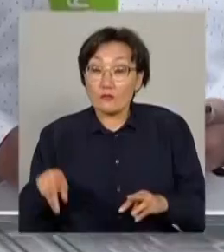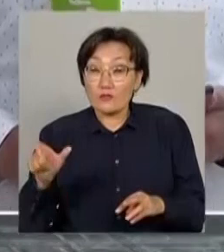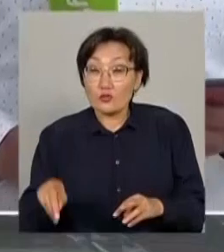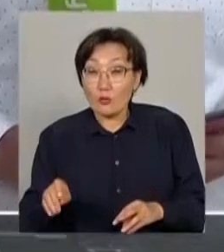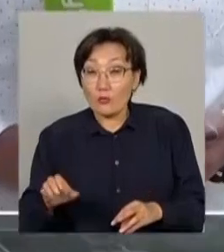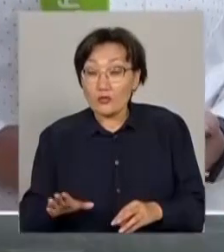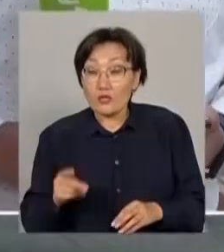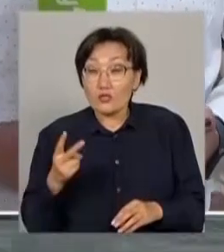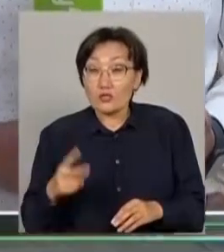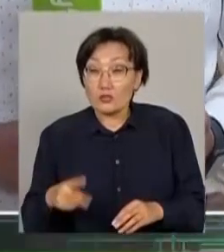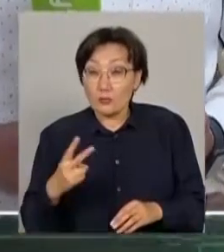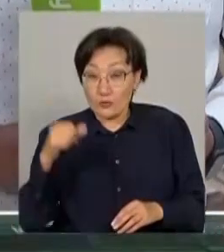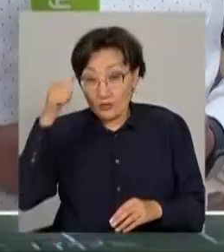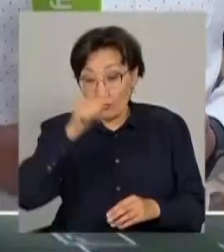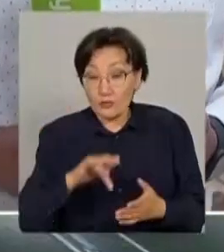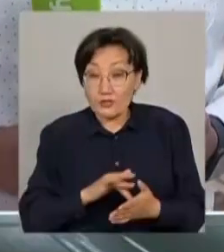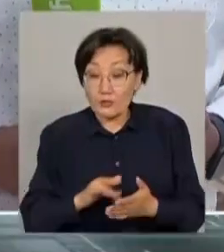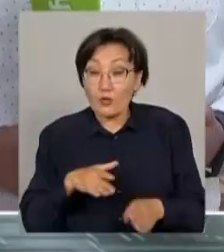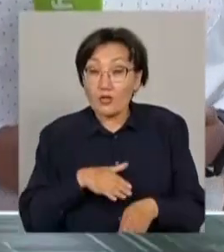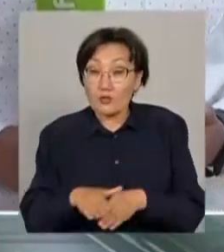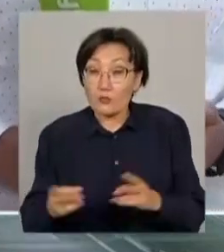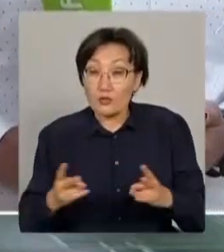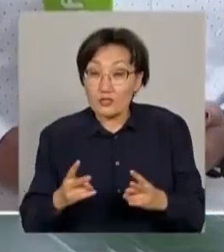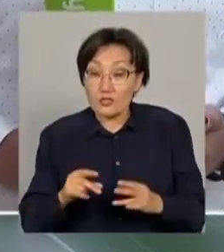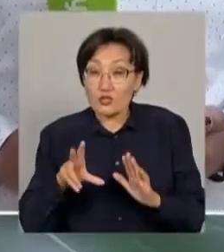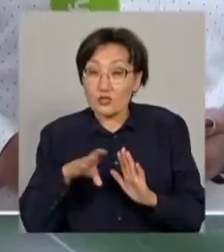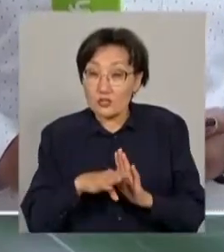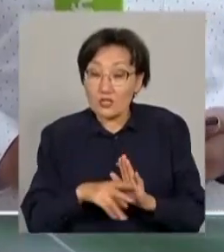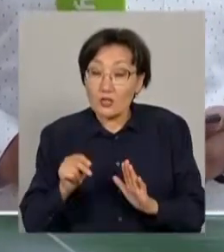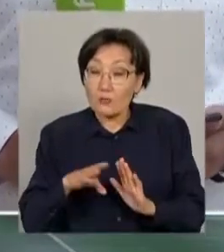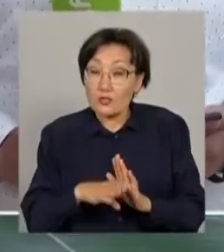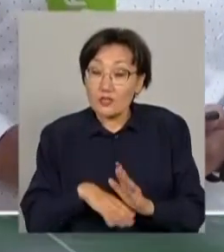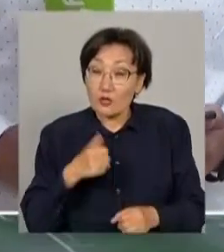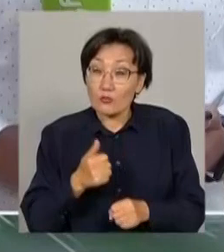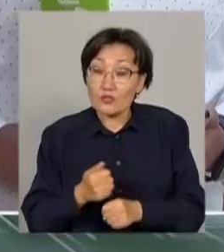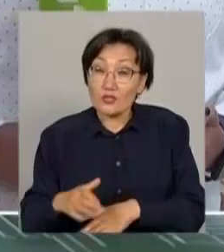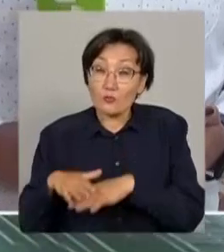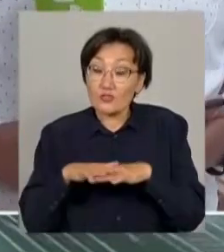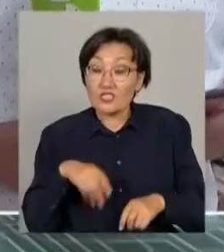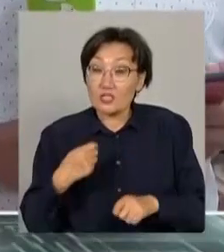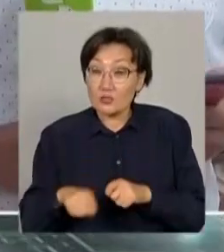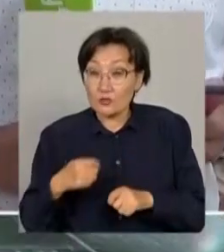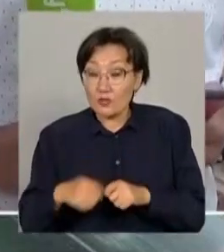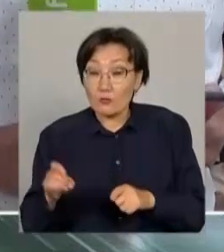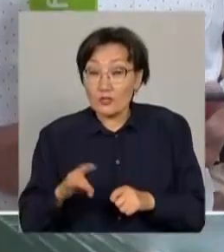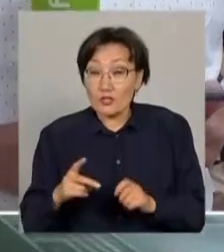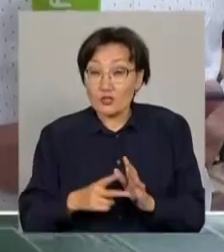Жамабаев 2022 жылы бюджеттің атқарылуын айтып сандарды сөйлетті. Негізгі капиталға салынған инвестициялар